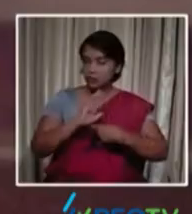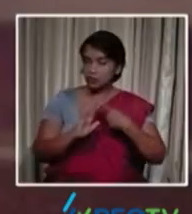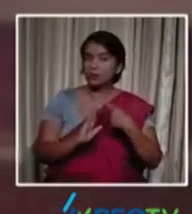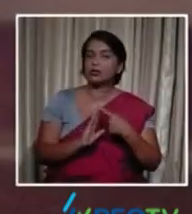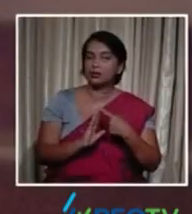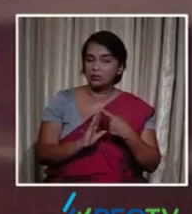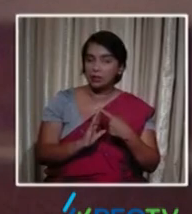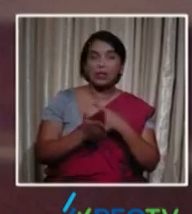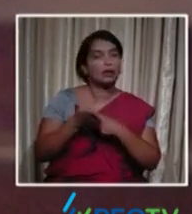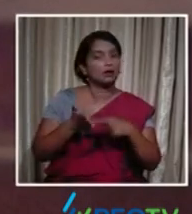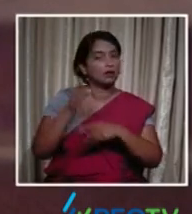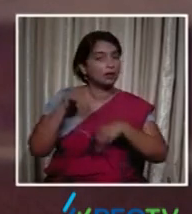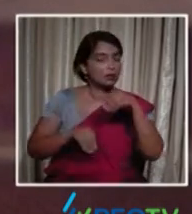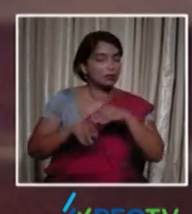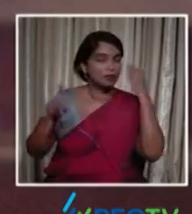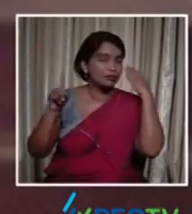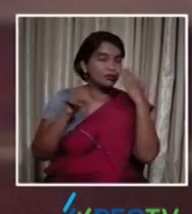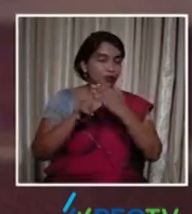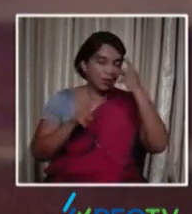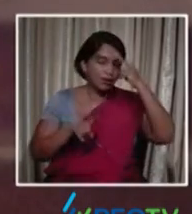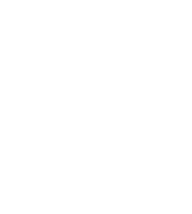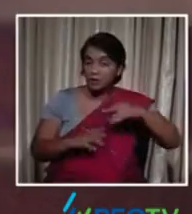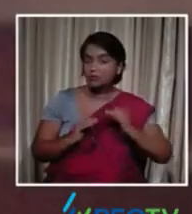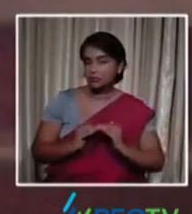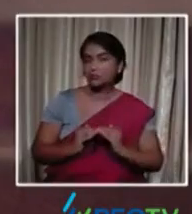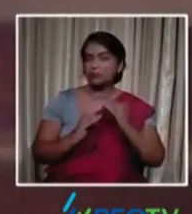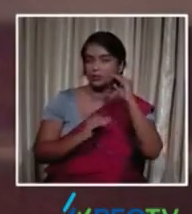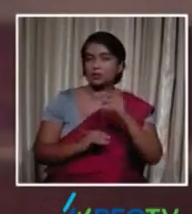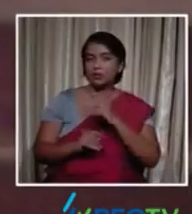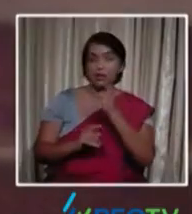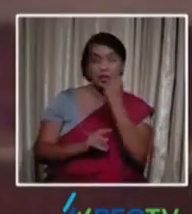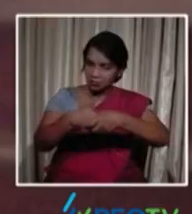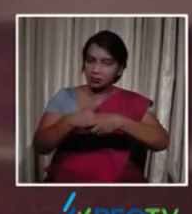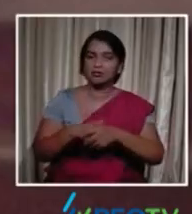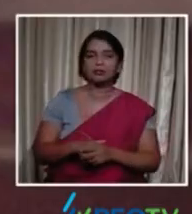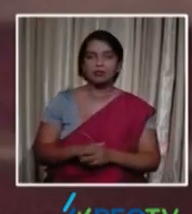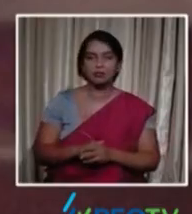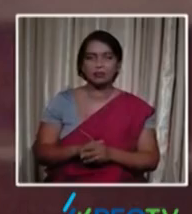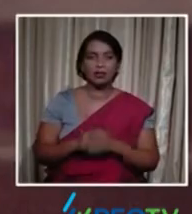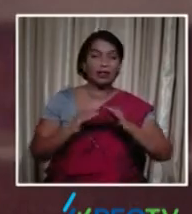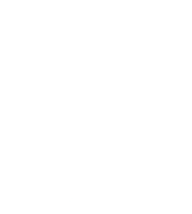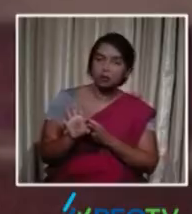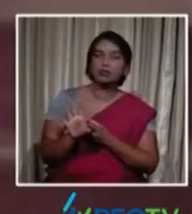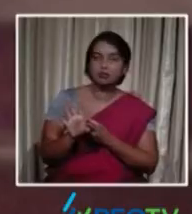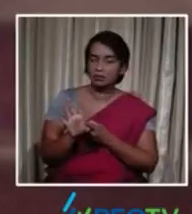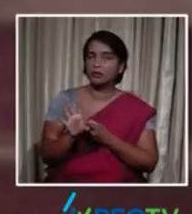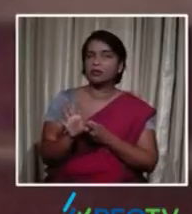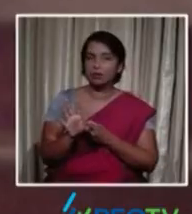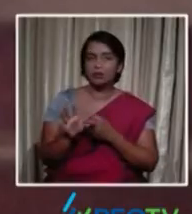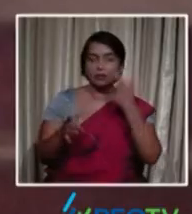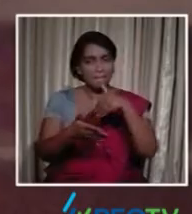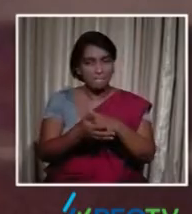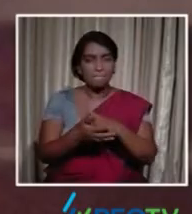රටේ දේශපාලනය පිළිබඳව තියෙන විශ්වාසය ගොඩනගා ගැනීම. ඒක ඉලක්කම් වලින් කරන්න පුළුවන් එකක් නෙමෙයි. එළියේ දුක් විඳින මිනිසුන්ගේ පීඩාවට